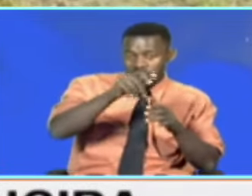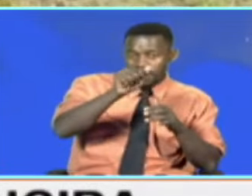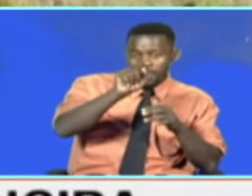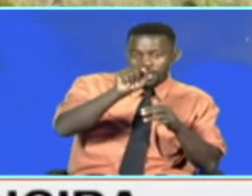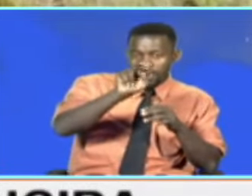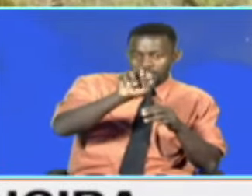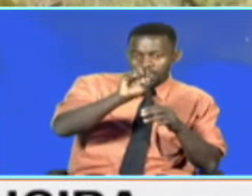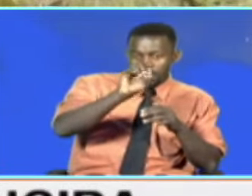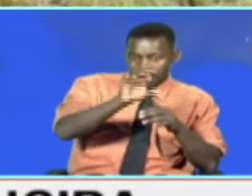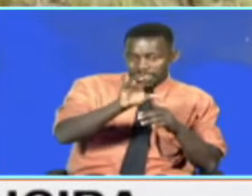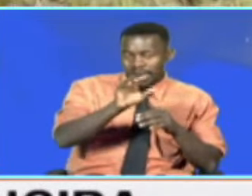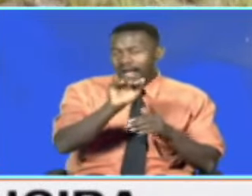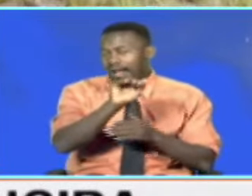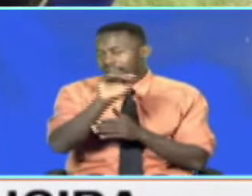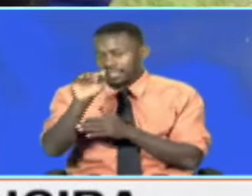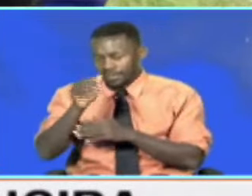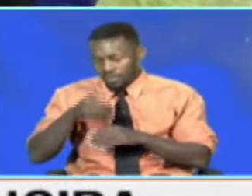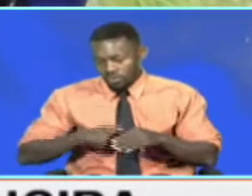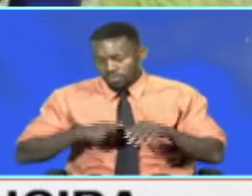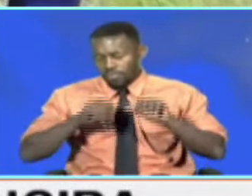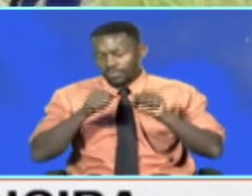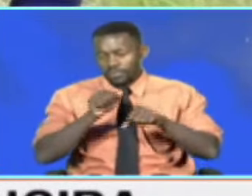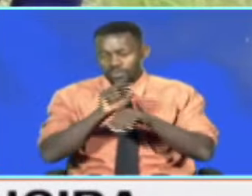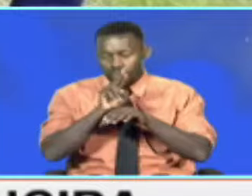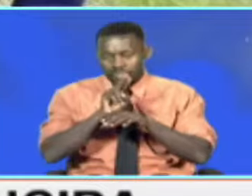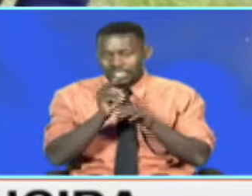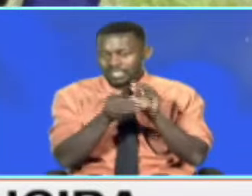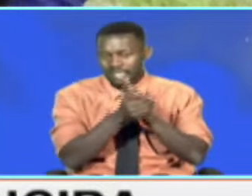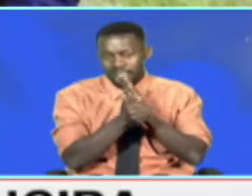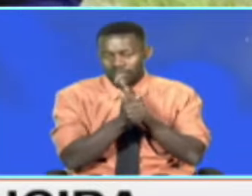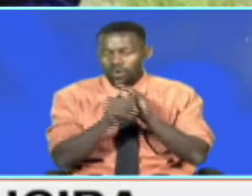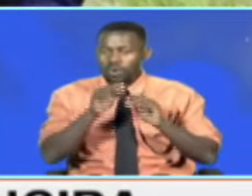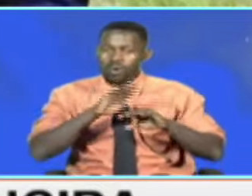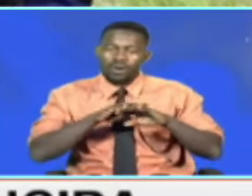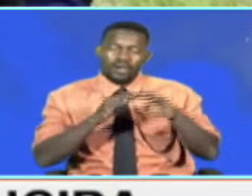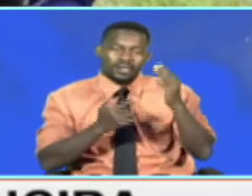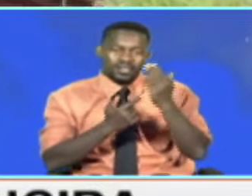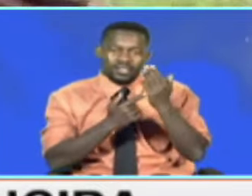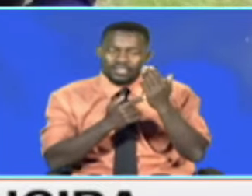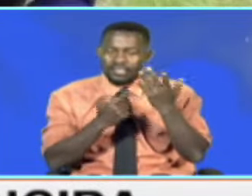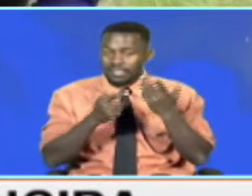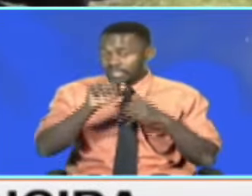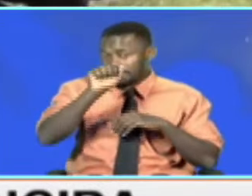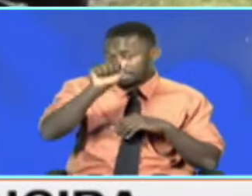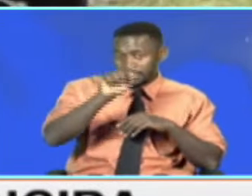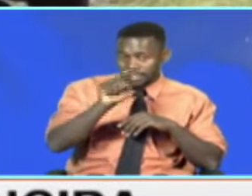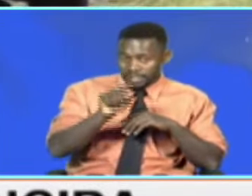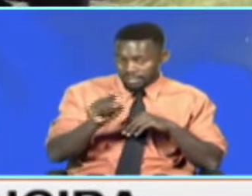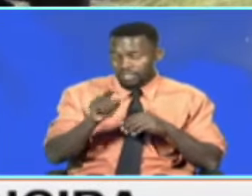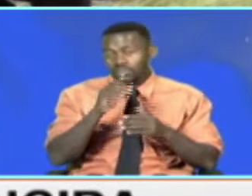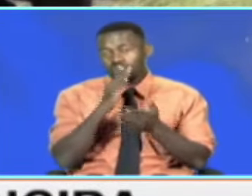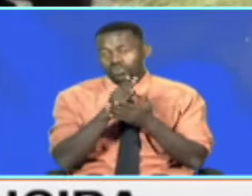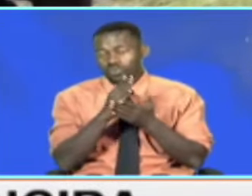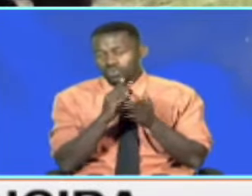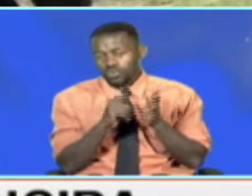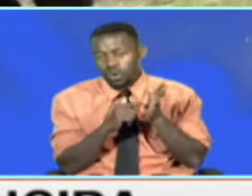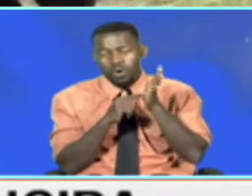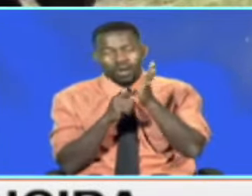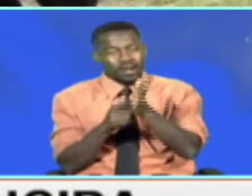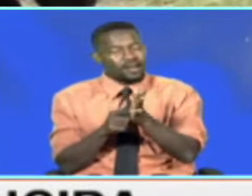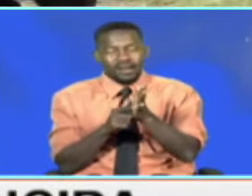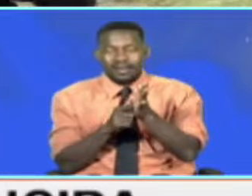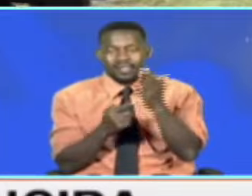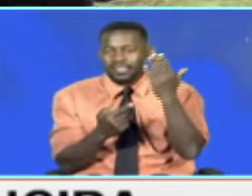ujuzi wao mitandaoni kushinikiza uhifadhi wa mazingira, akisema maandamano ya Gen Z yamedhihirisha uwezo mkubwa